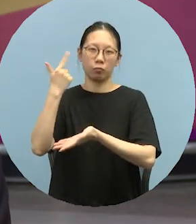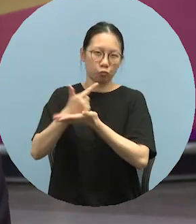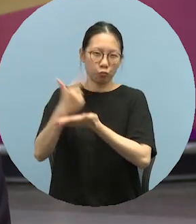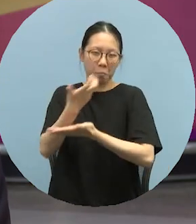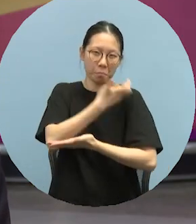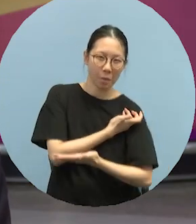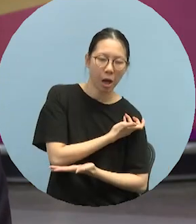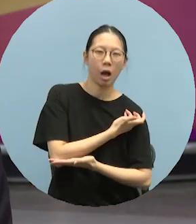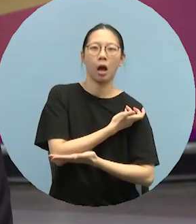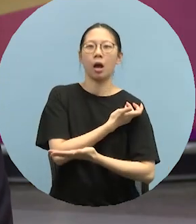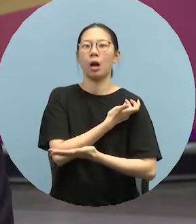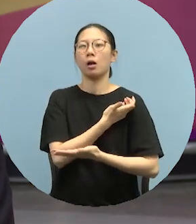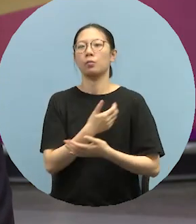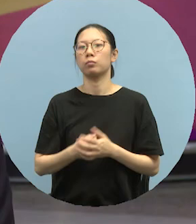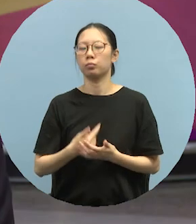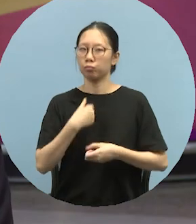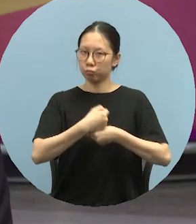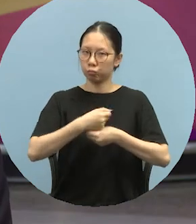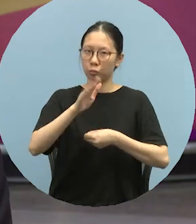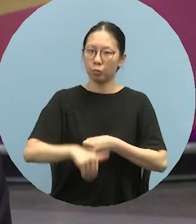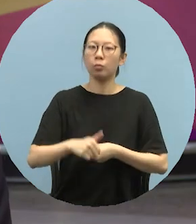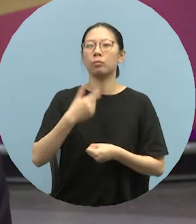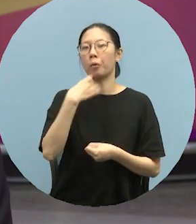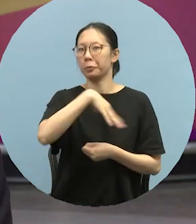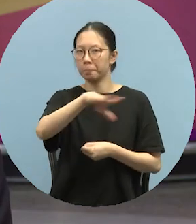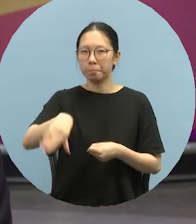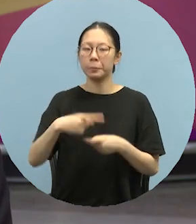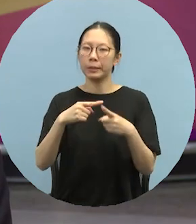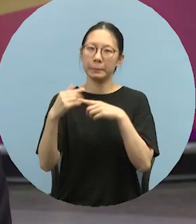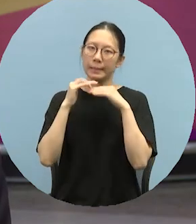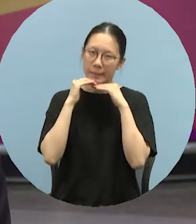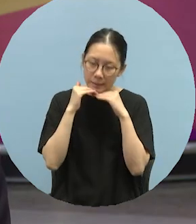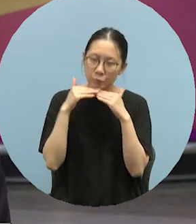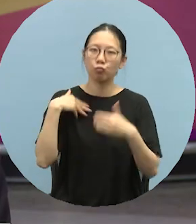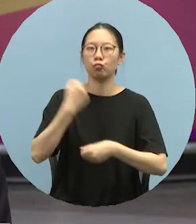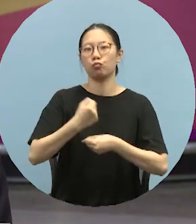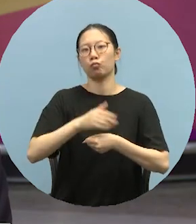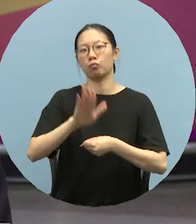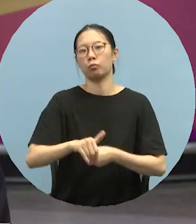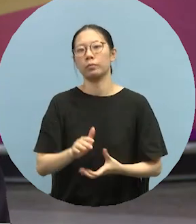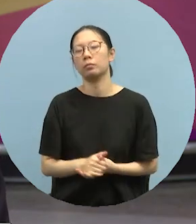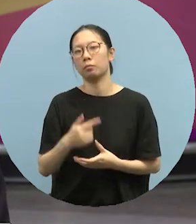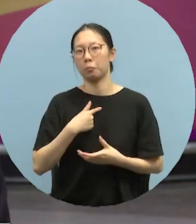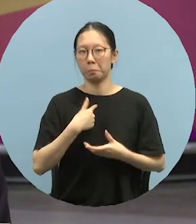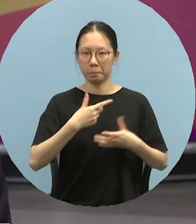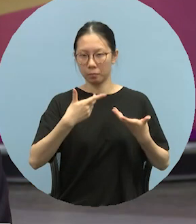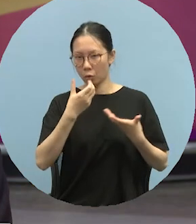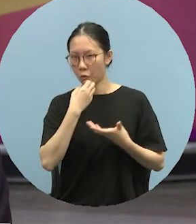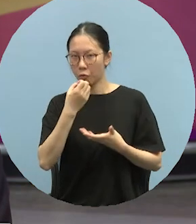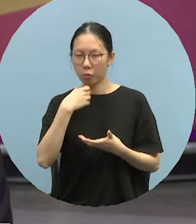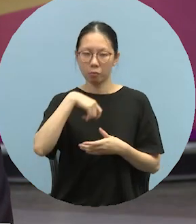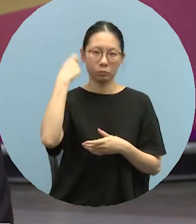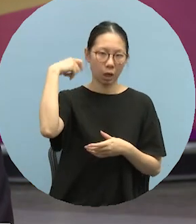托，亦不會辜負廣大市民的期望。我會團結